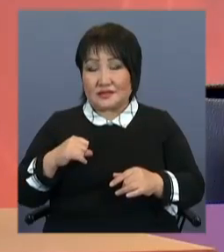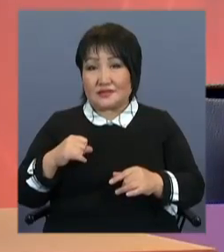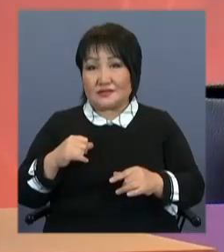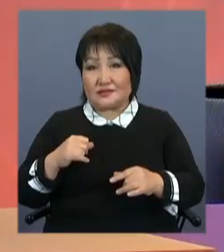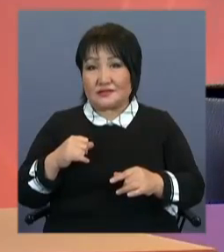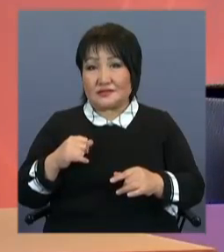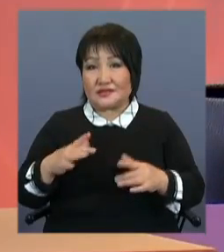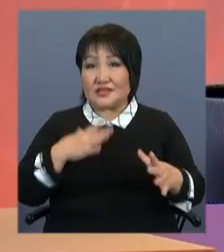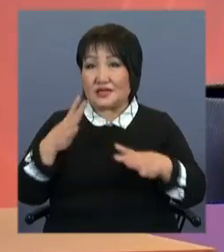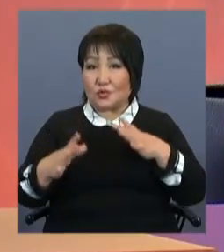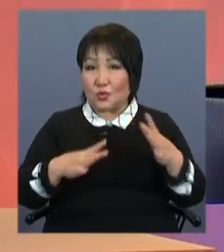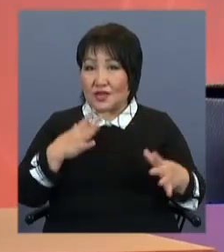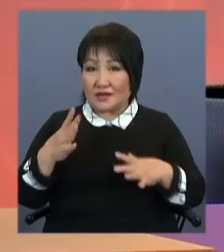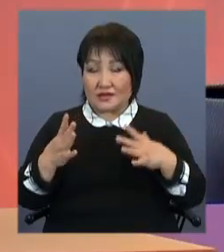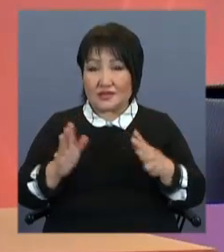өздерінің жаттығулары емес,